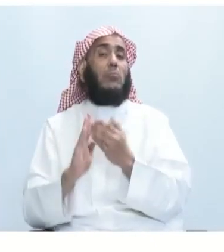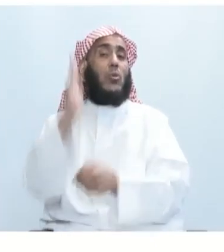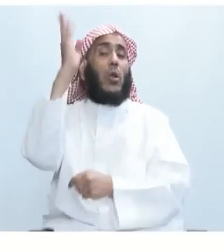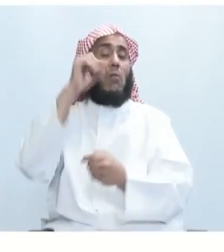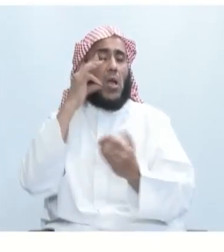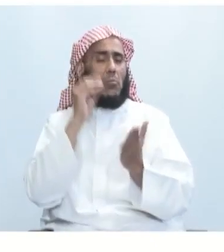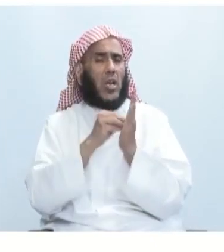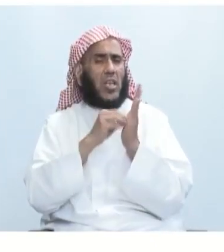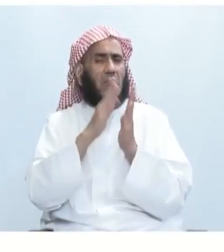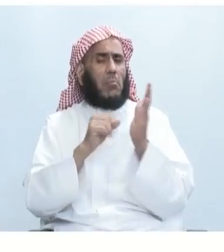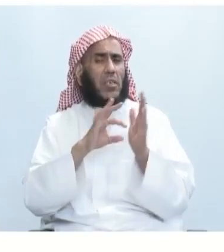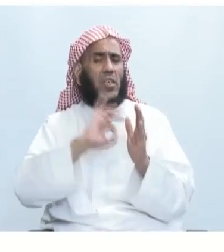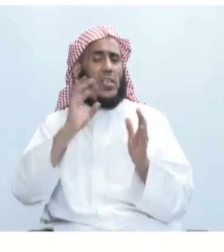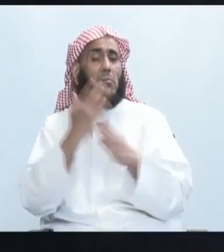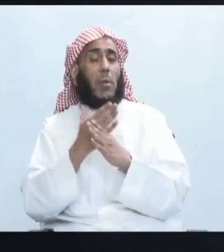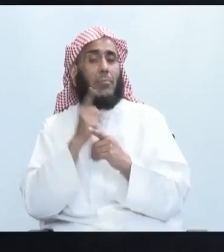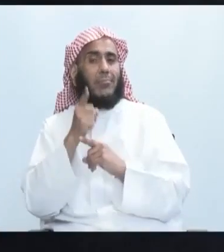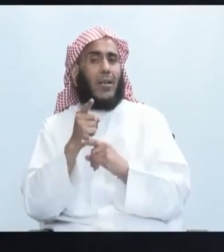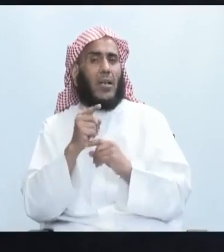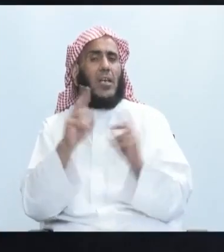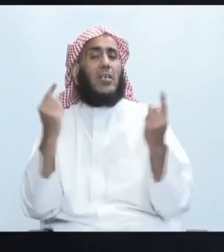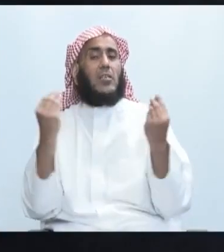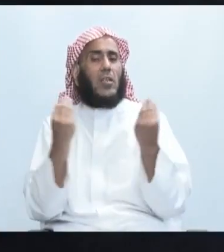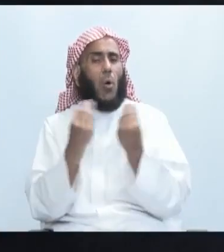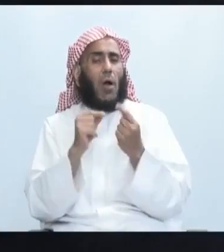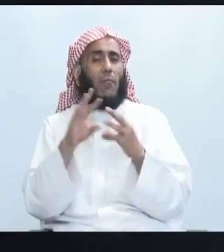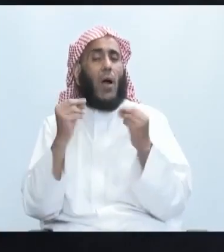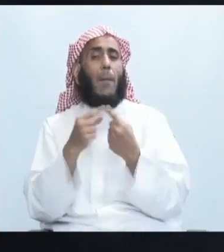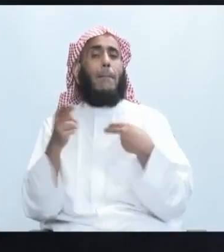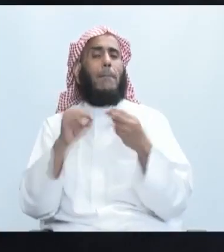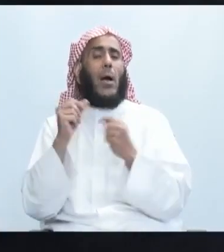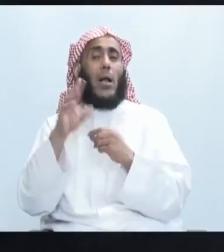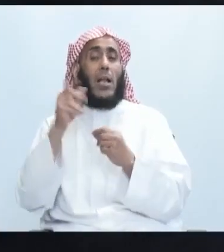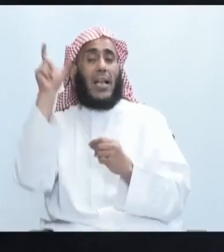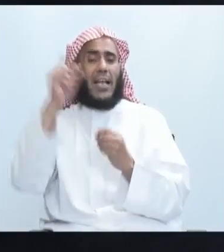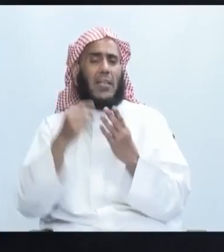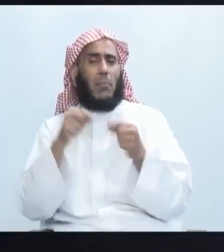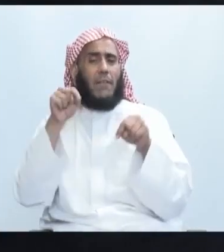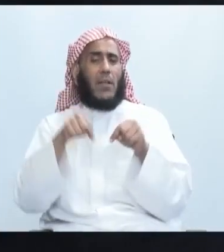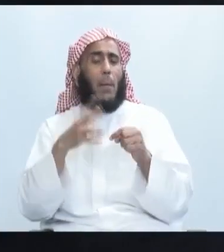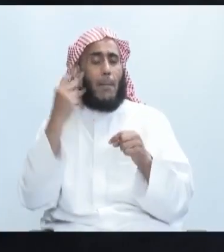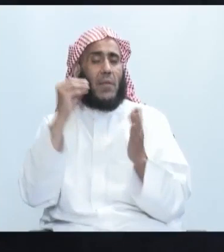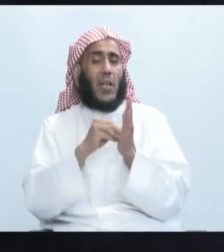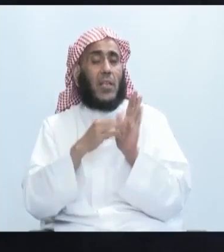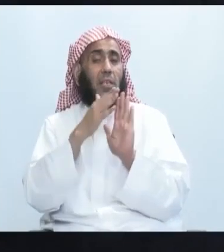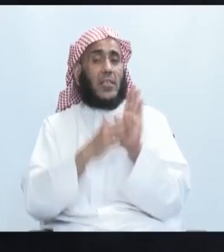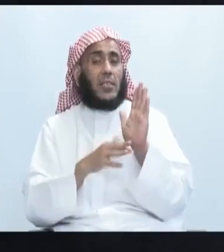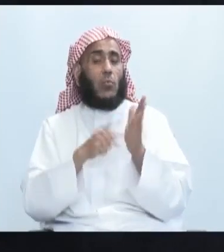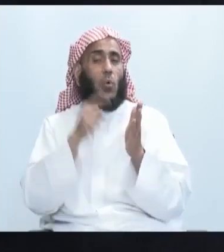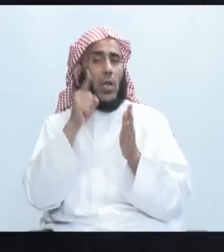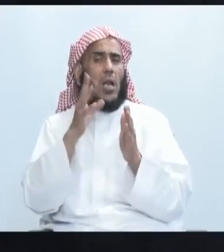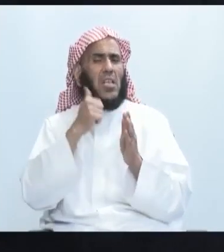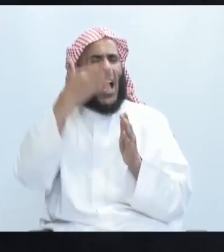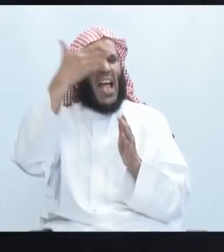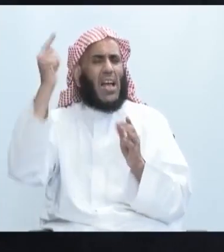النص الان فهما جيدا لانك تتوافق مع الكاتب او الكاتبه مع الكاتبي في معرفه هذا النص وانك ليس لك